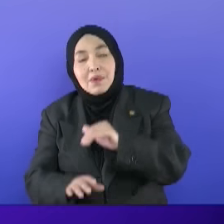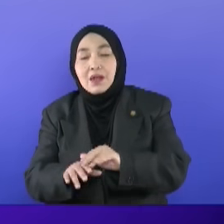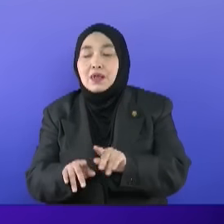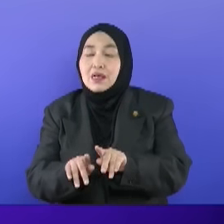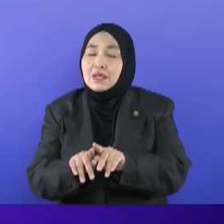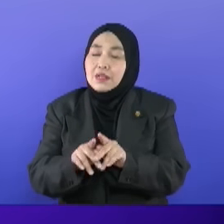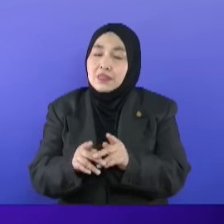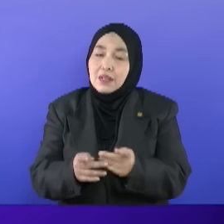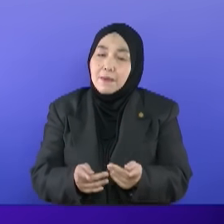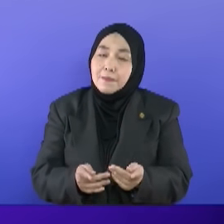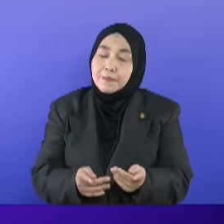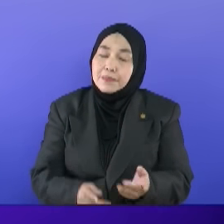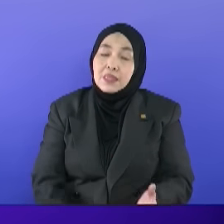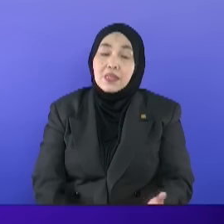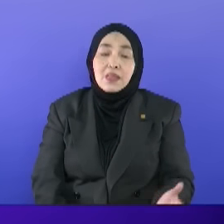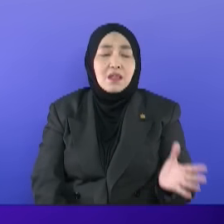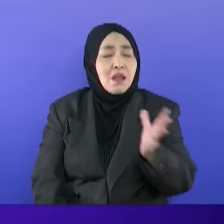bih